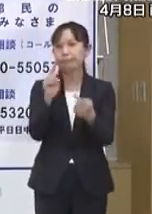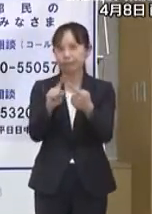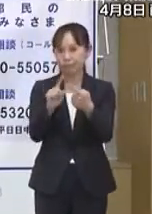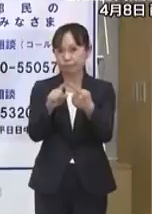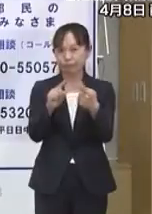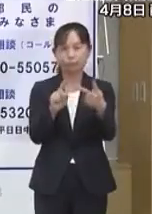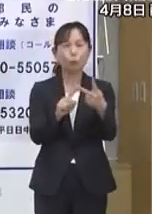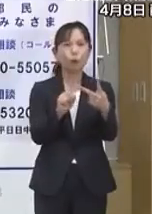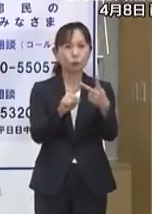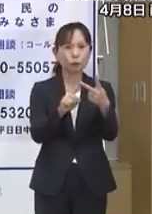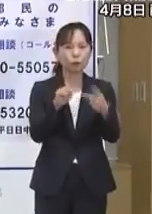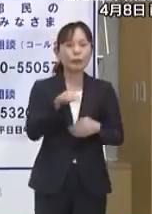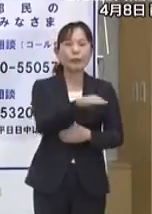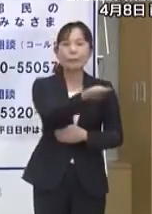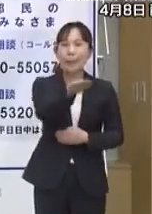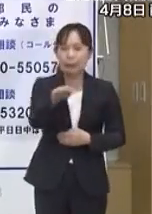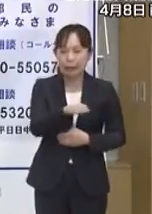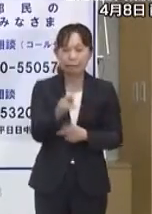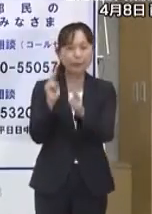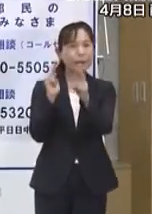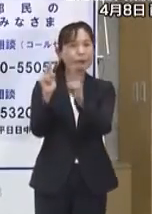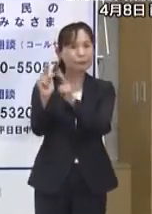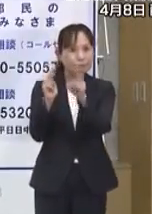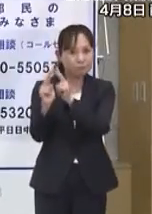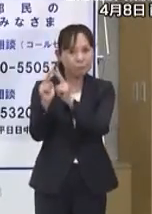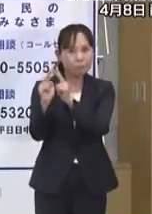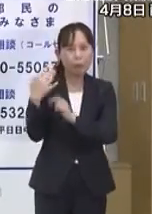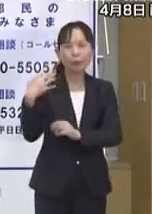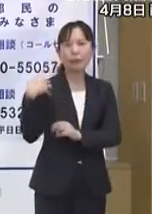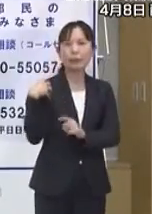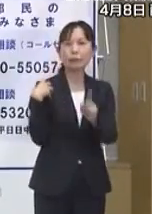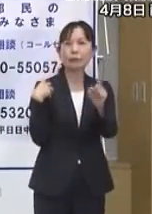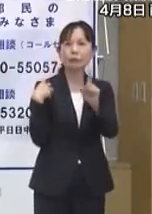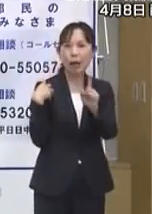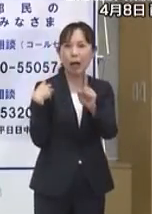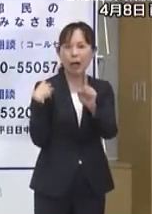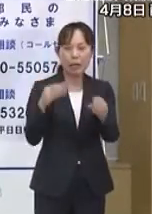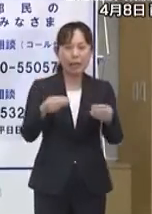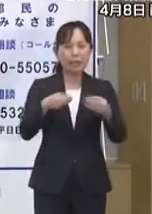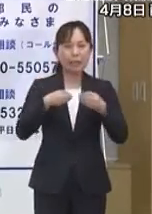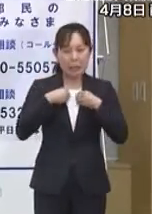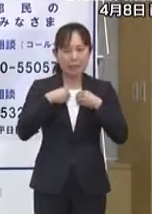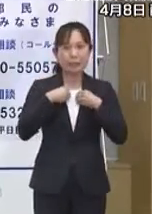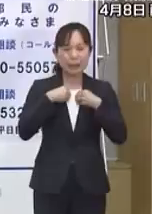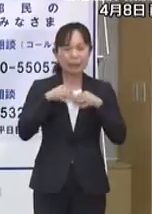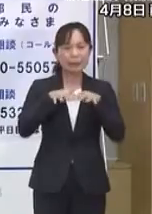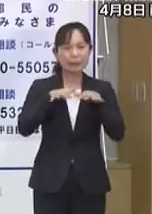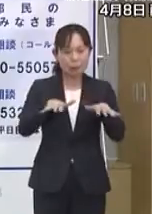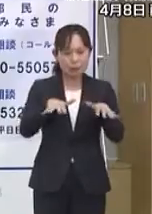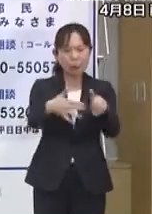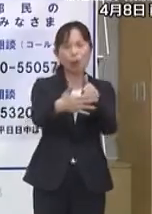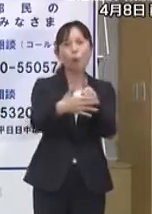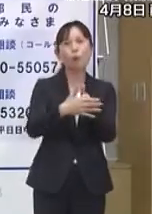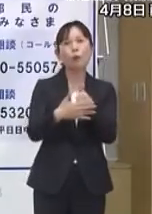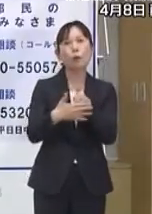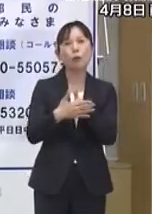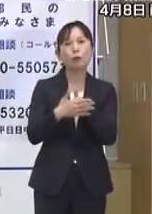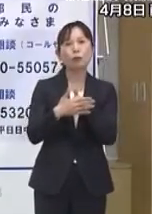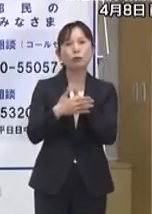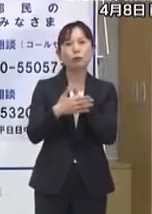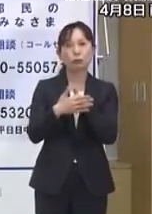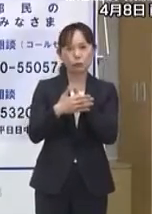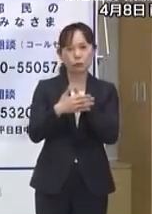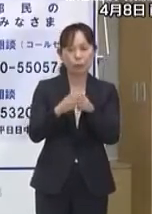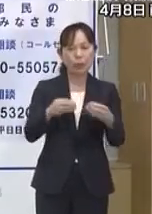そしてまた都民の皆さんや授業者の皆様の責務として感じ西湘対策へのご協力新型コロナウイルスに